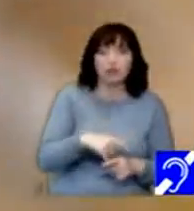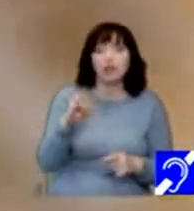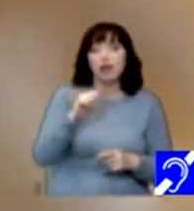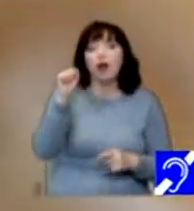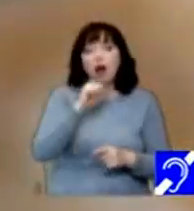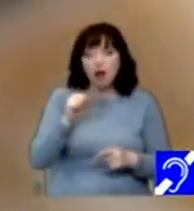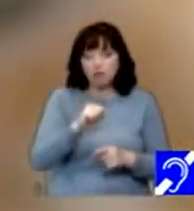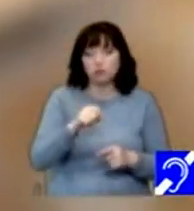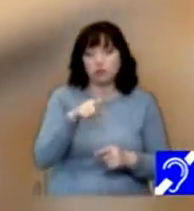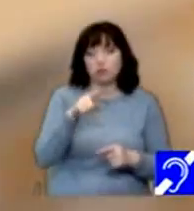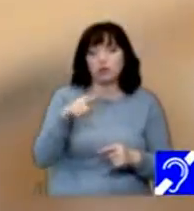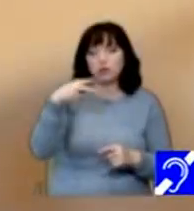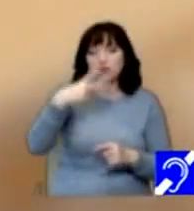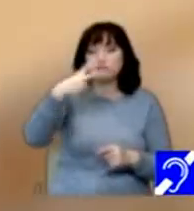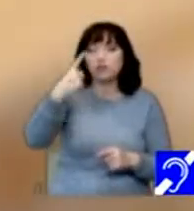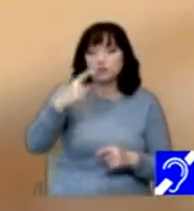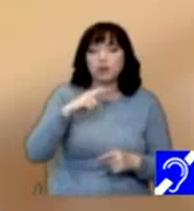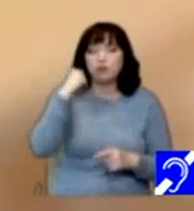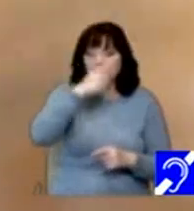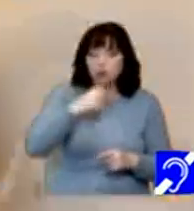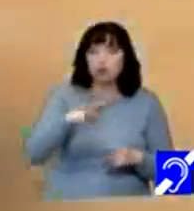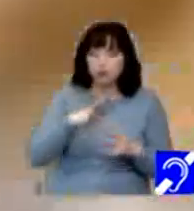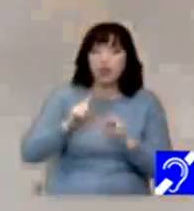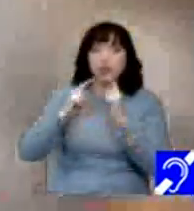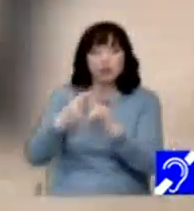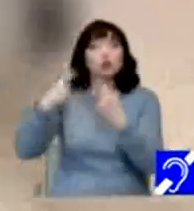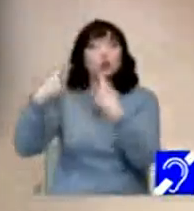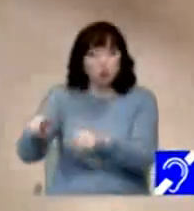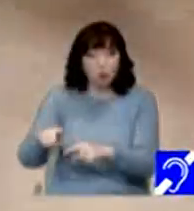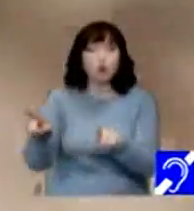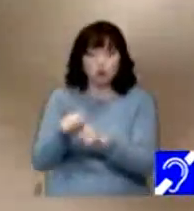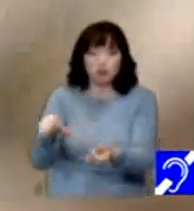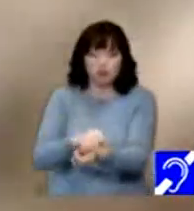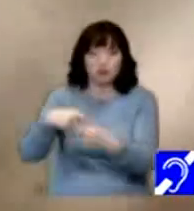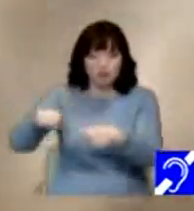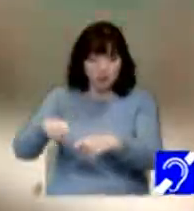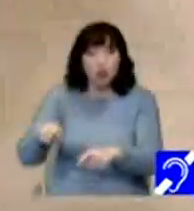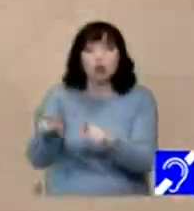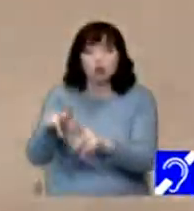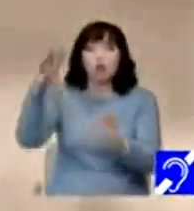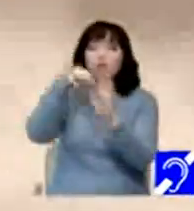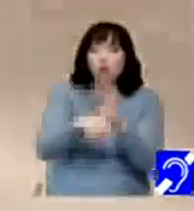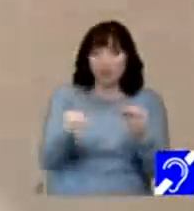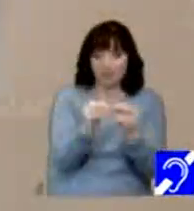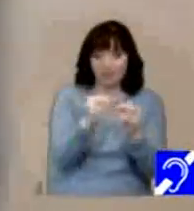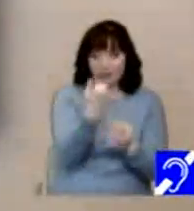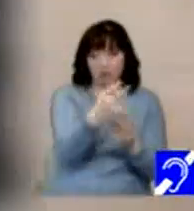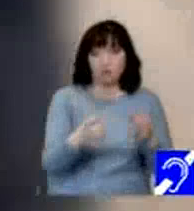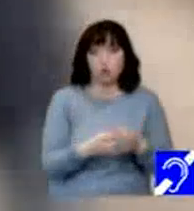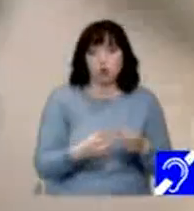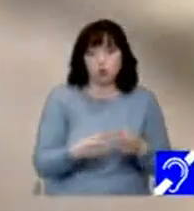august 2021 a fost reținut un alt traficant despre care se bănuiește că face parte din același grup infracțional.